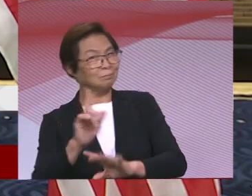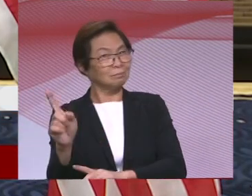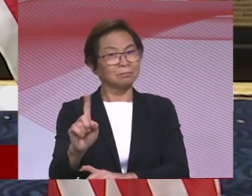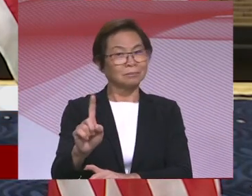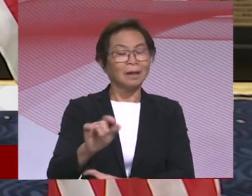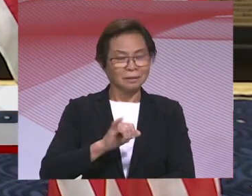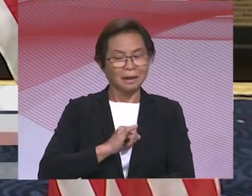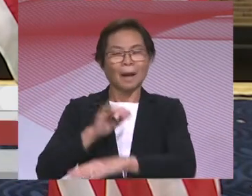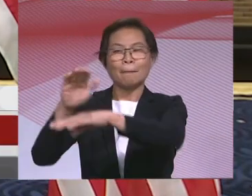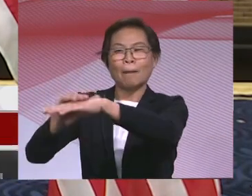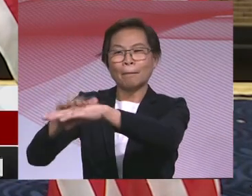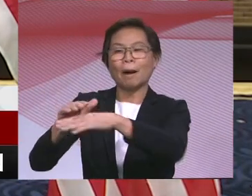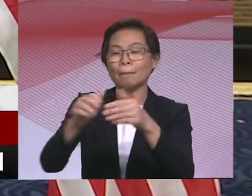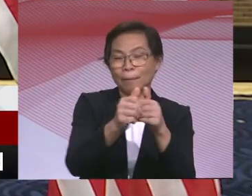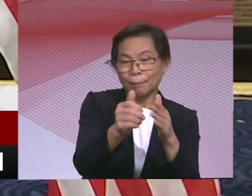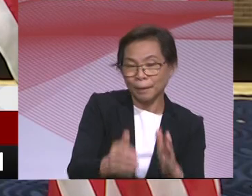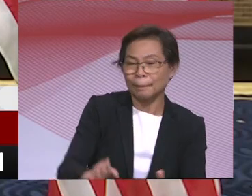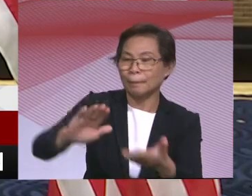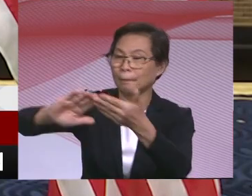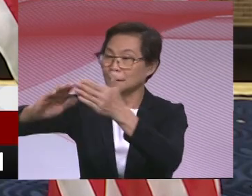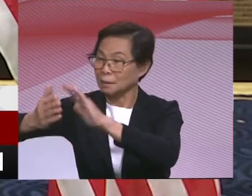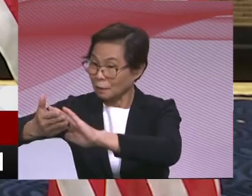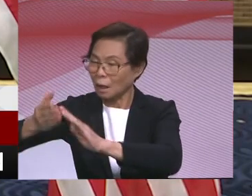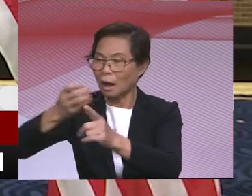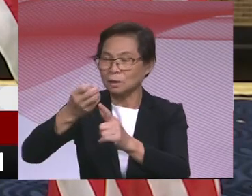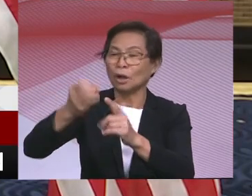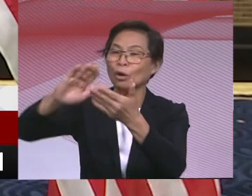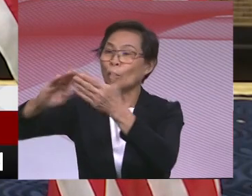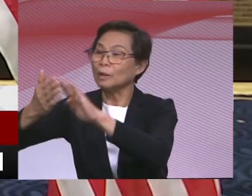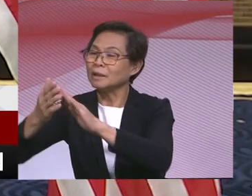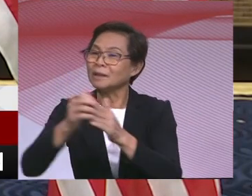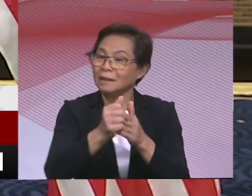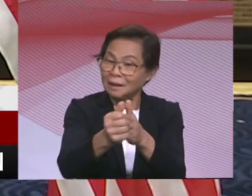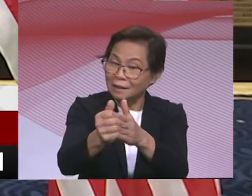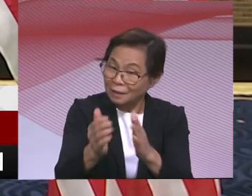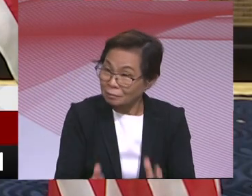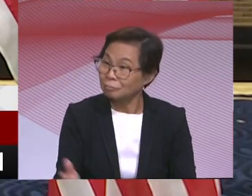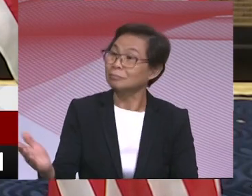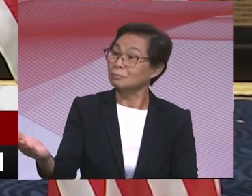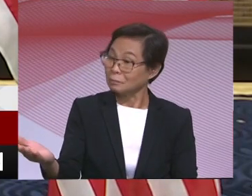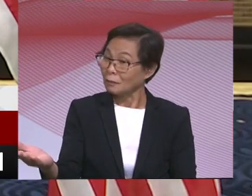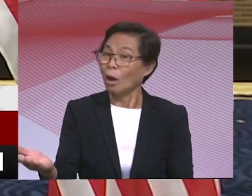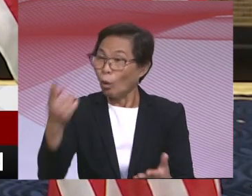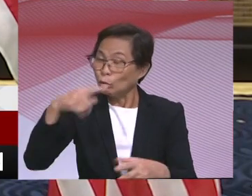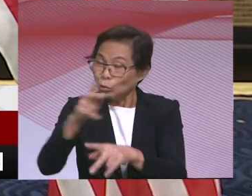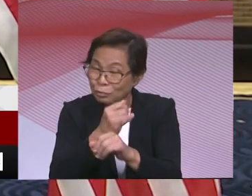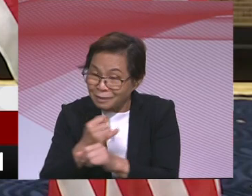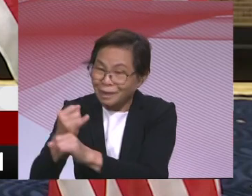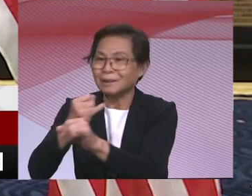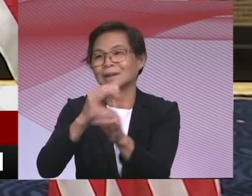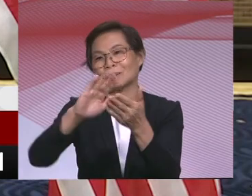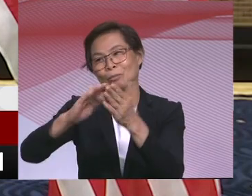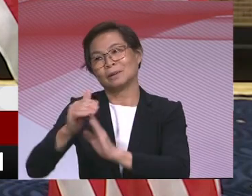Saya ingin mengajak pemimpin-pemimpin masyarakat ataupun community lida's untuk menjaga dan melindungi